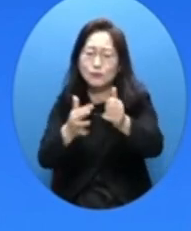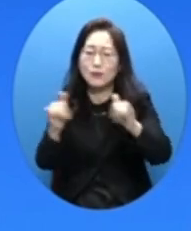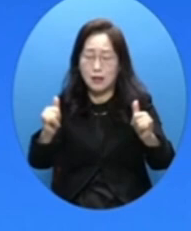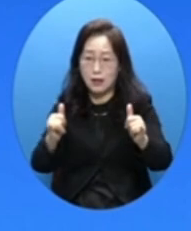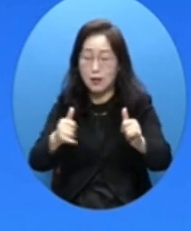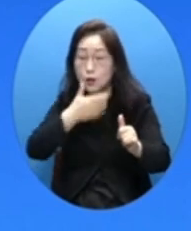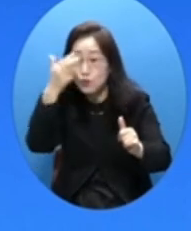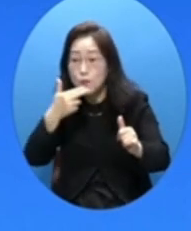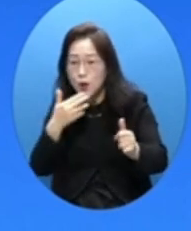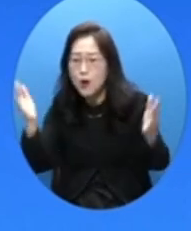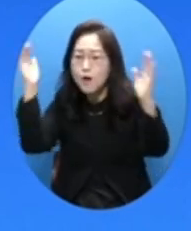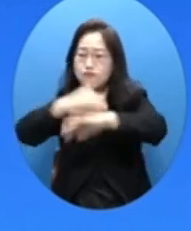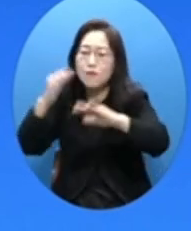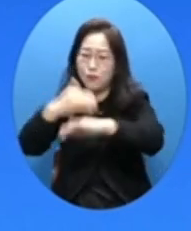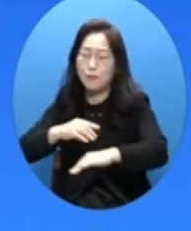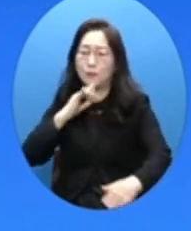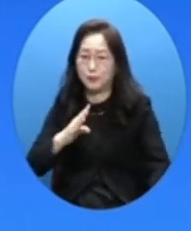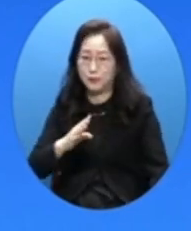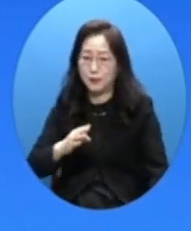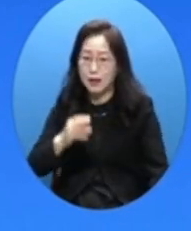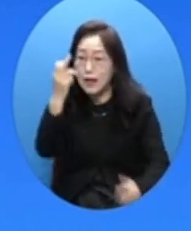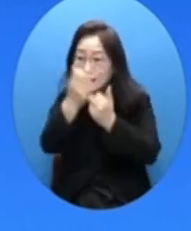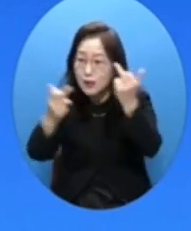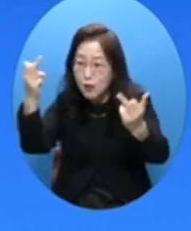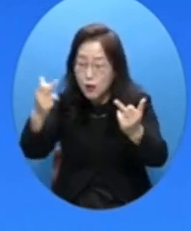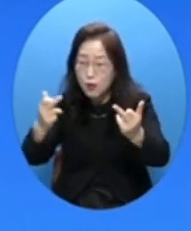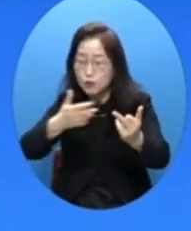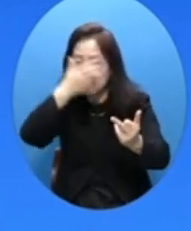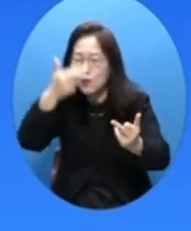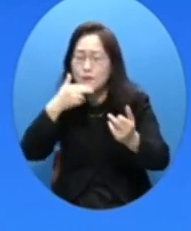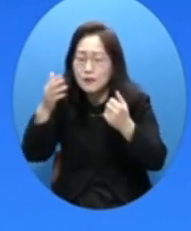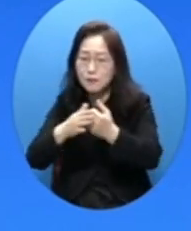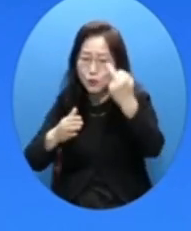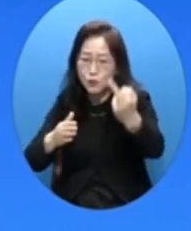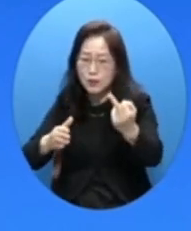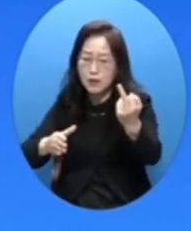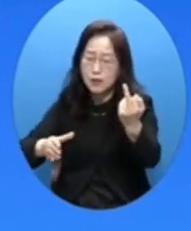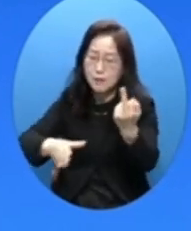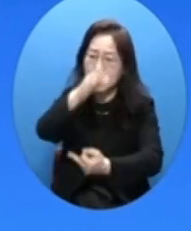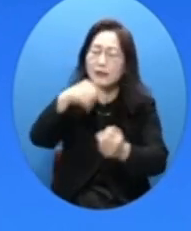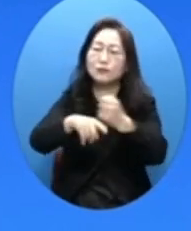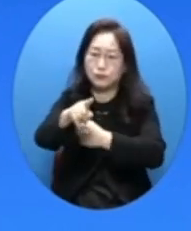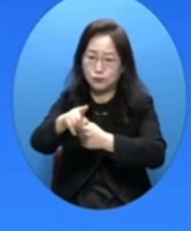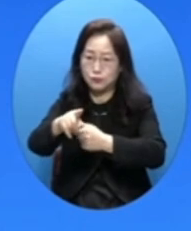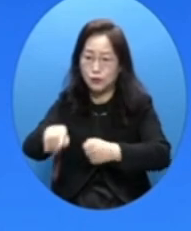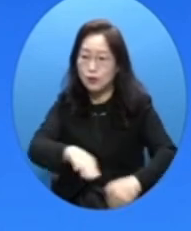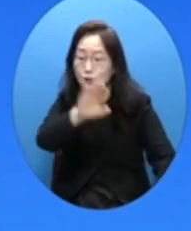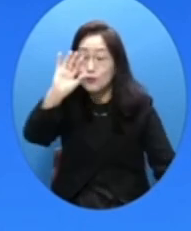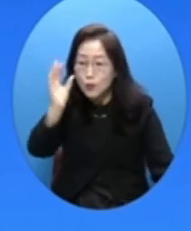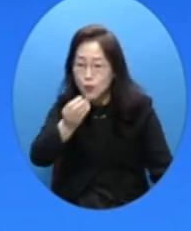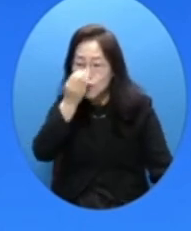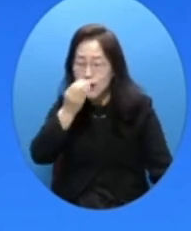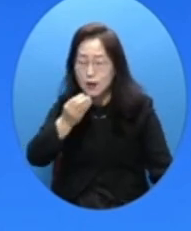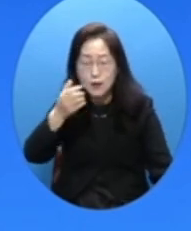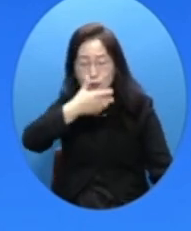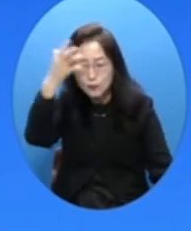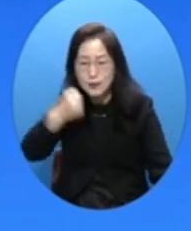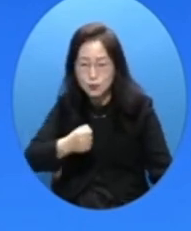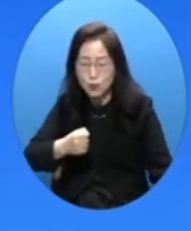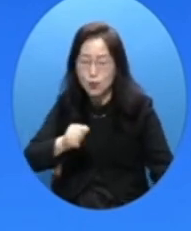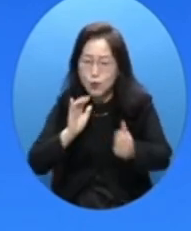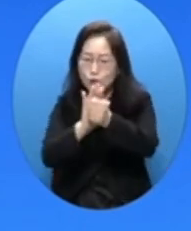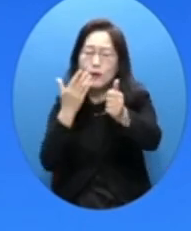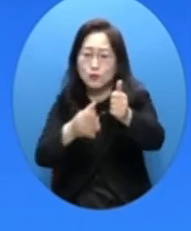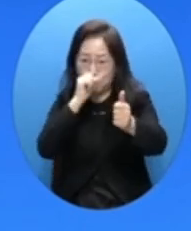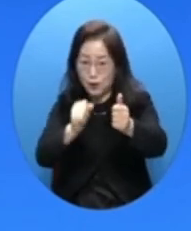사람들입니다 형들이 꿈이 없으니까 동생을 무너뜨리려고 했던 것입니다 우리가 거룩한 꿈을 꾸고 세우는 일을 해야 됩니다 남을 성공시킬 때